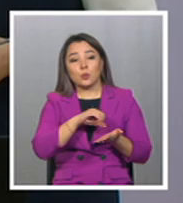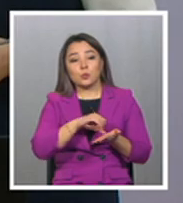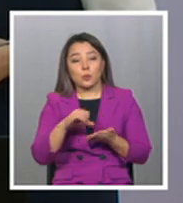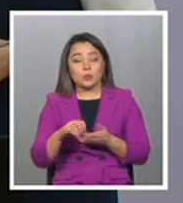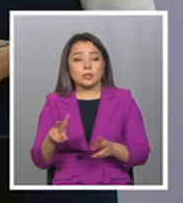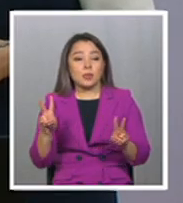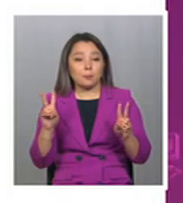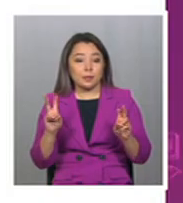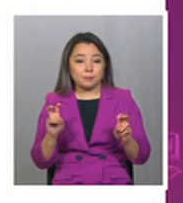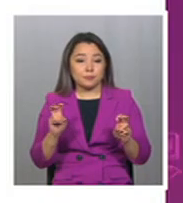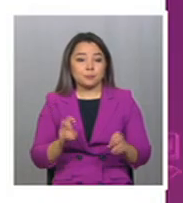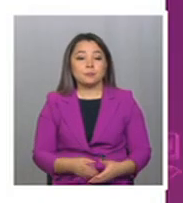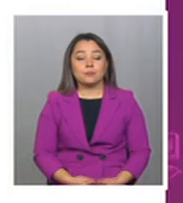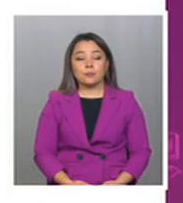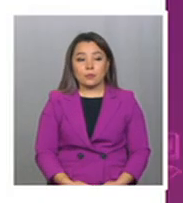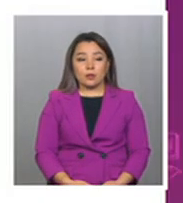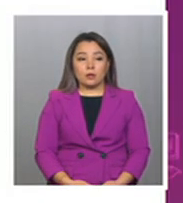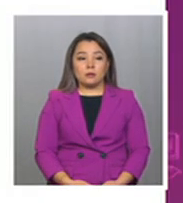темы.